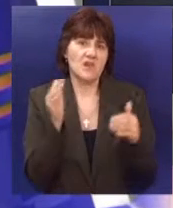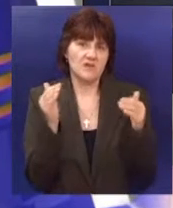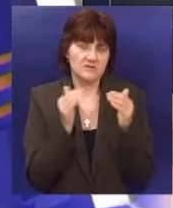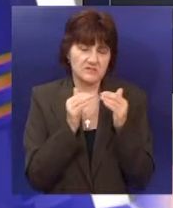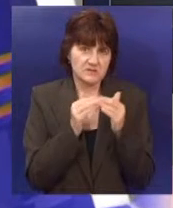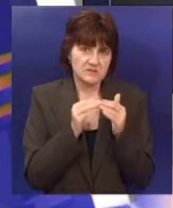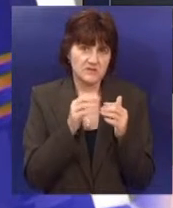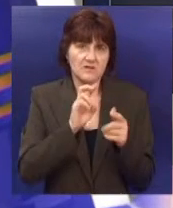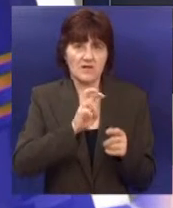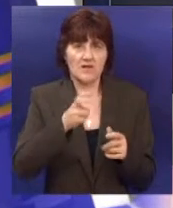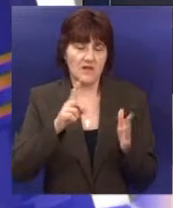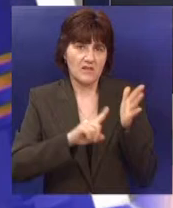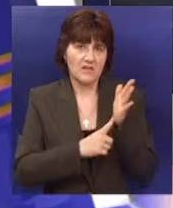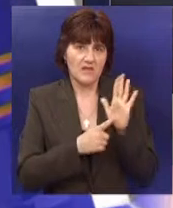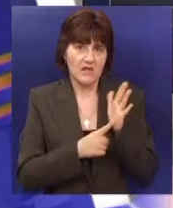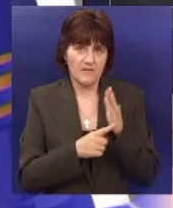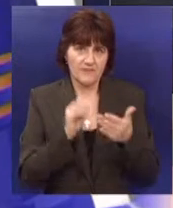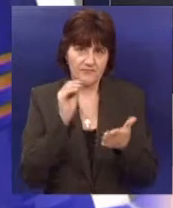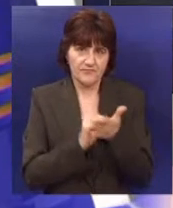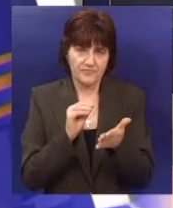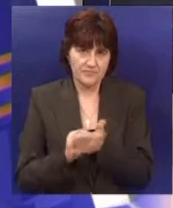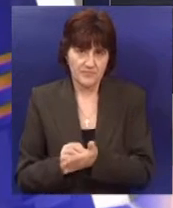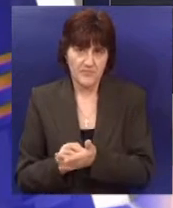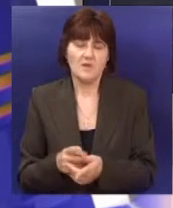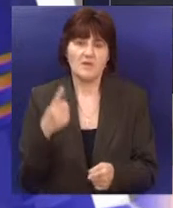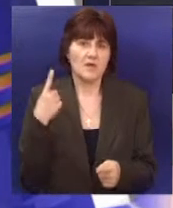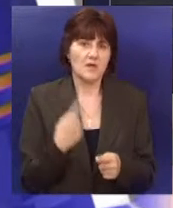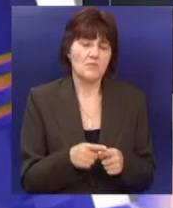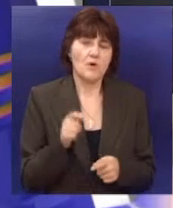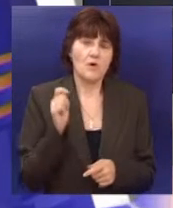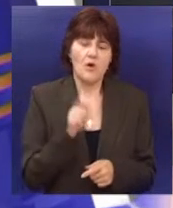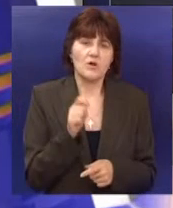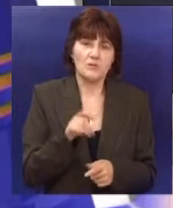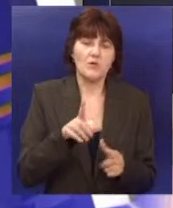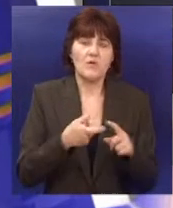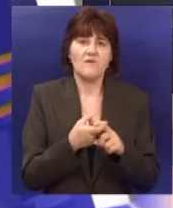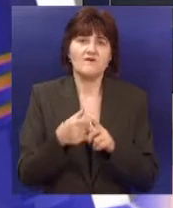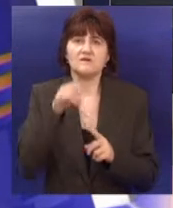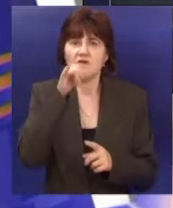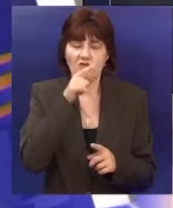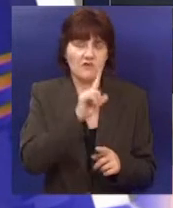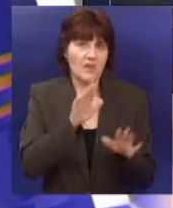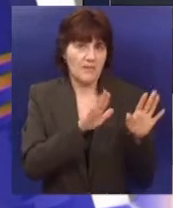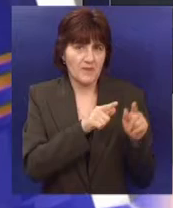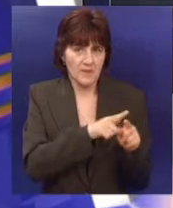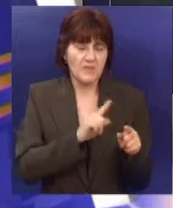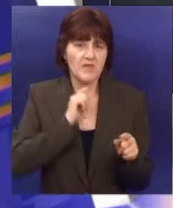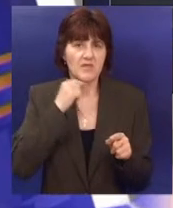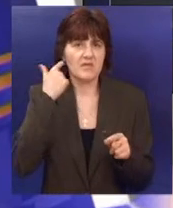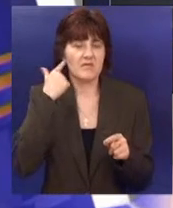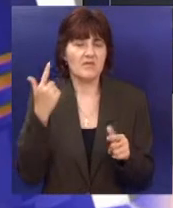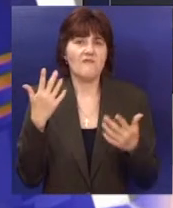nisu podržali tačke koje se odnose na imenovanje Tibora Murenjija za člana upravnog odbora vodovoda i odluku o dopuni